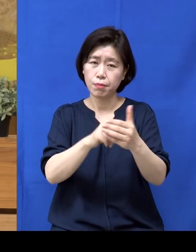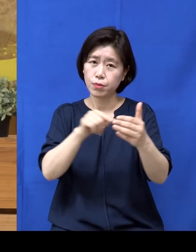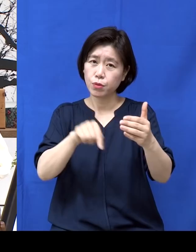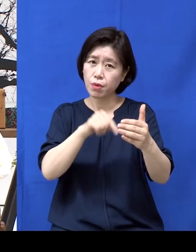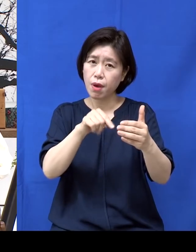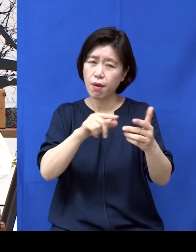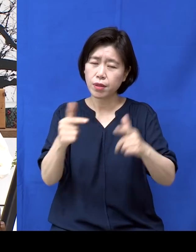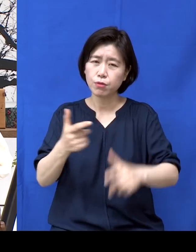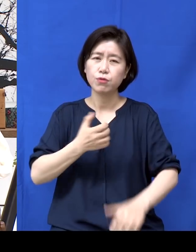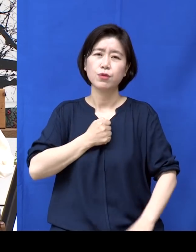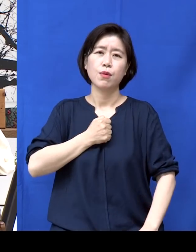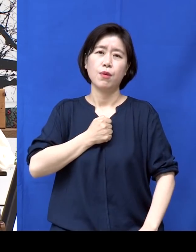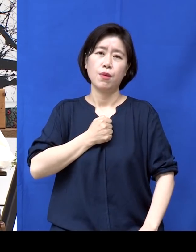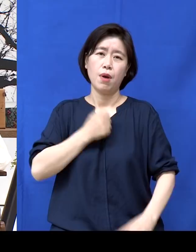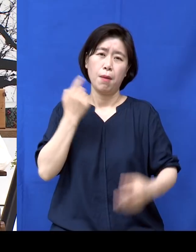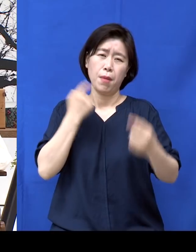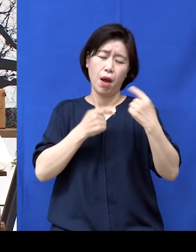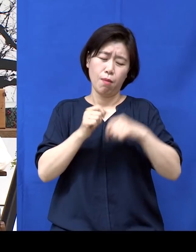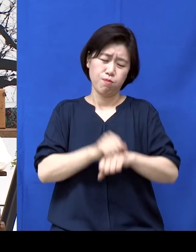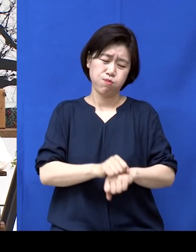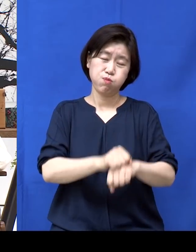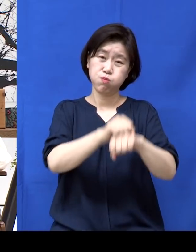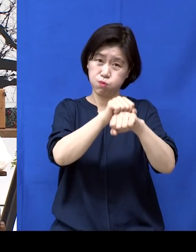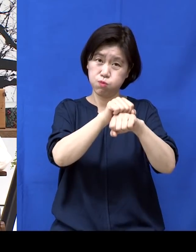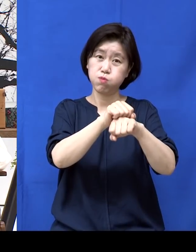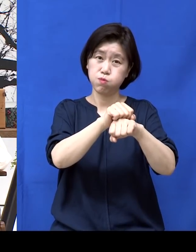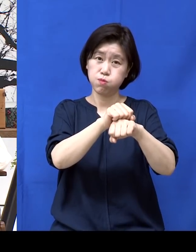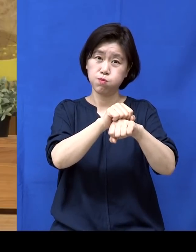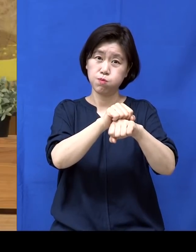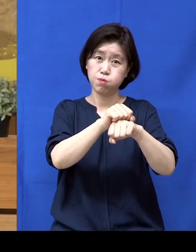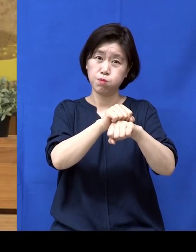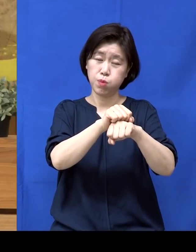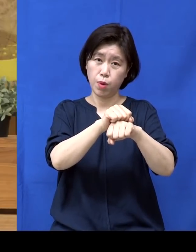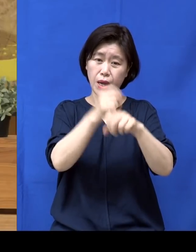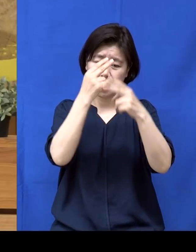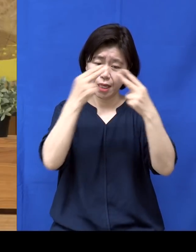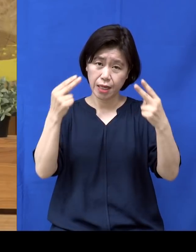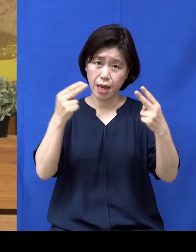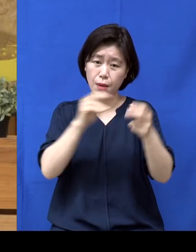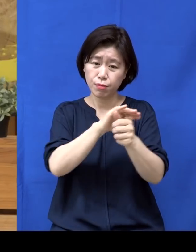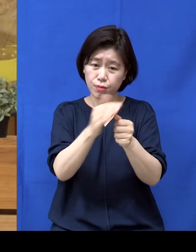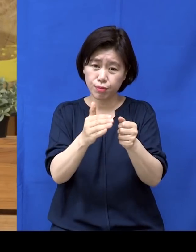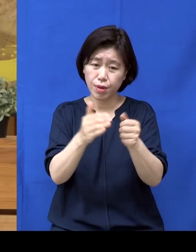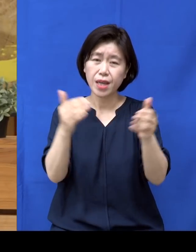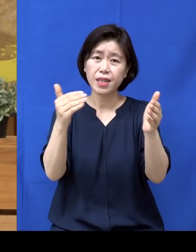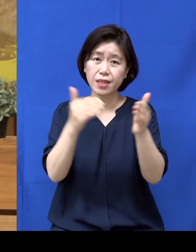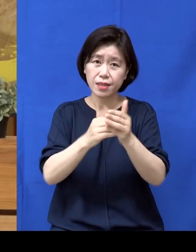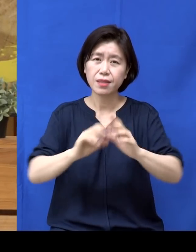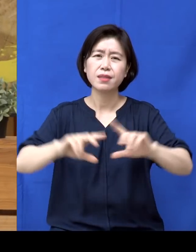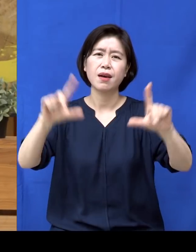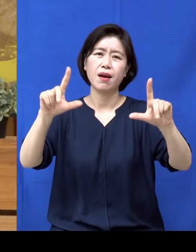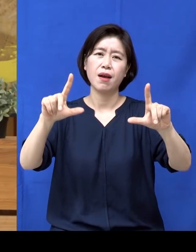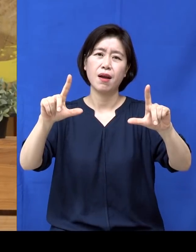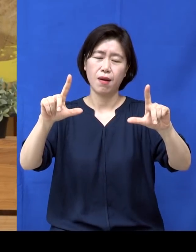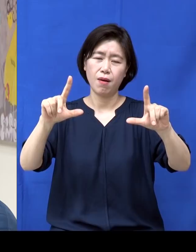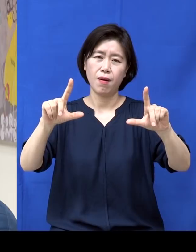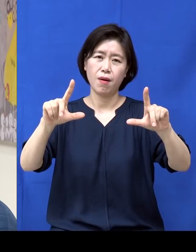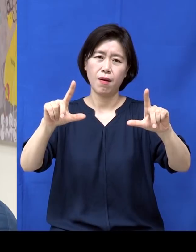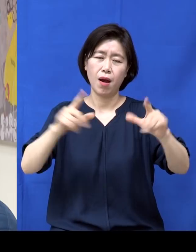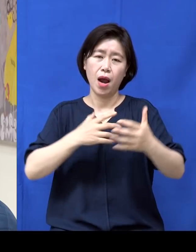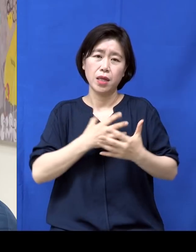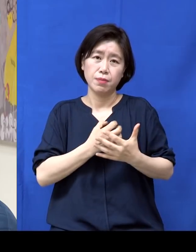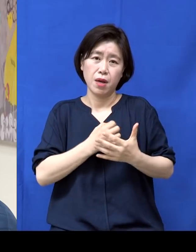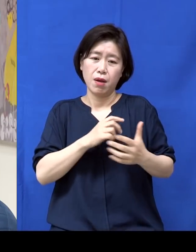많은 충격이나 상처가 좀 쌓여 있다가 그 장례를 치른 날 그 심근경색이 더해진 거 무슨 연관은 없을까요? 이제 와서 생각할